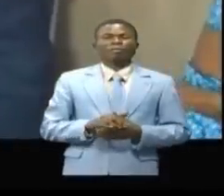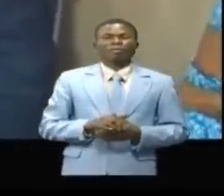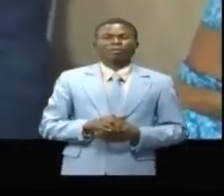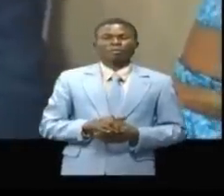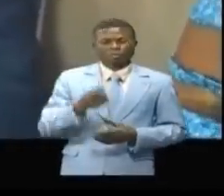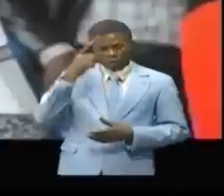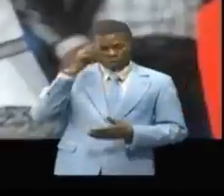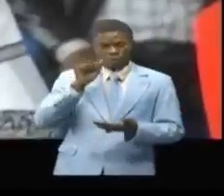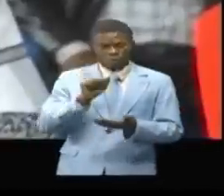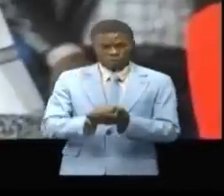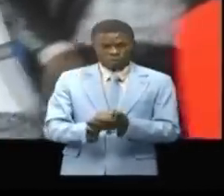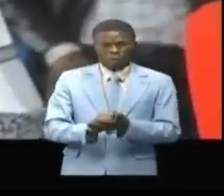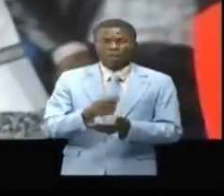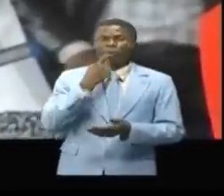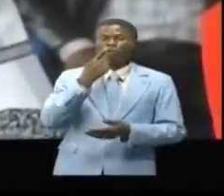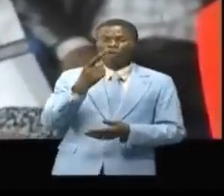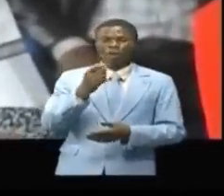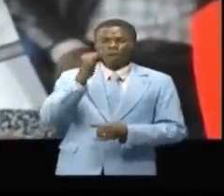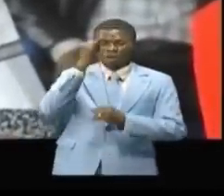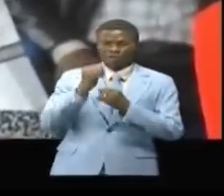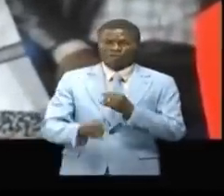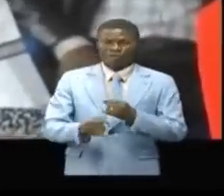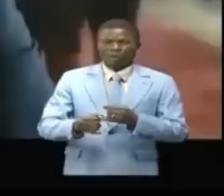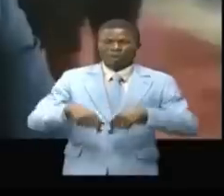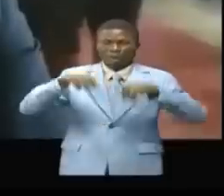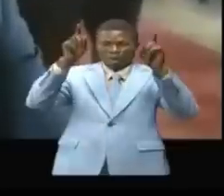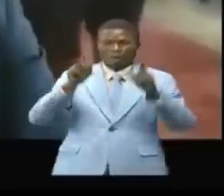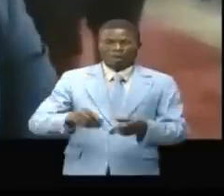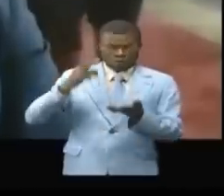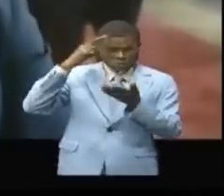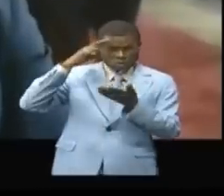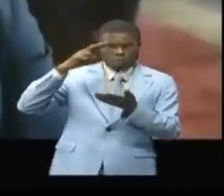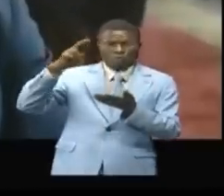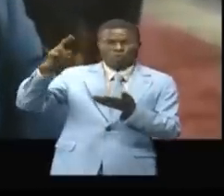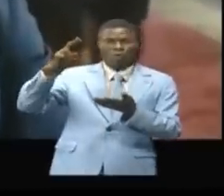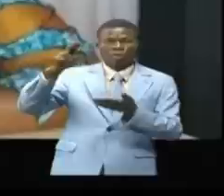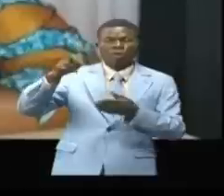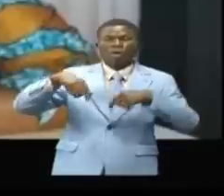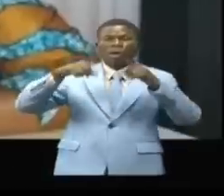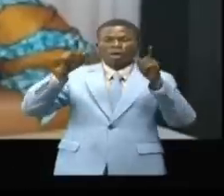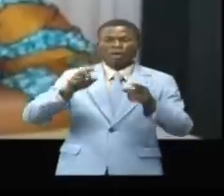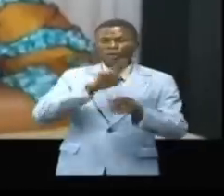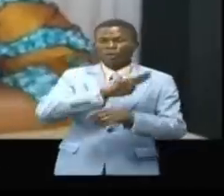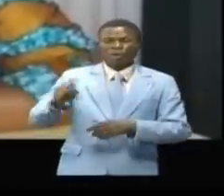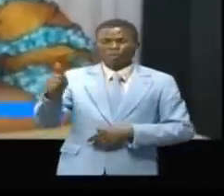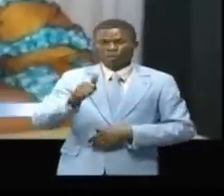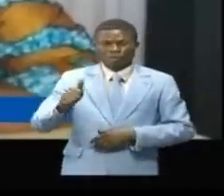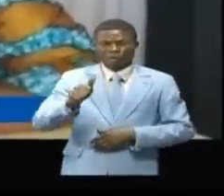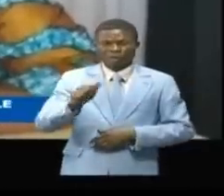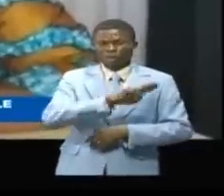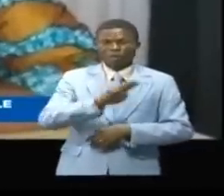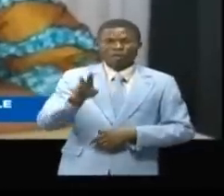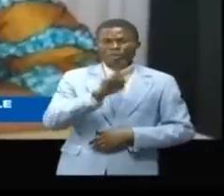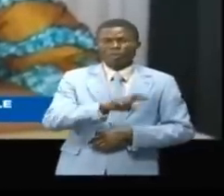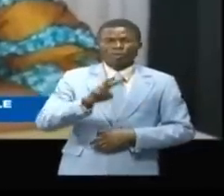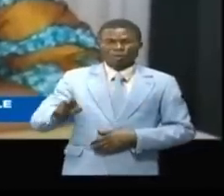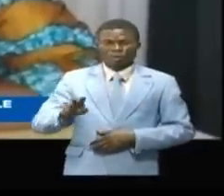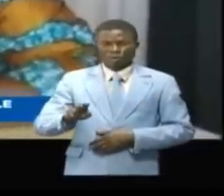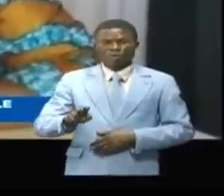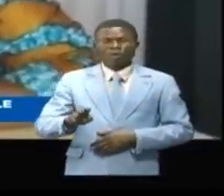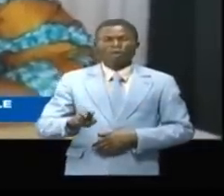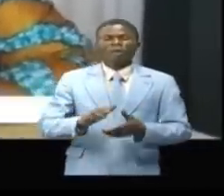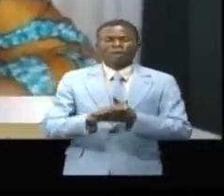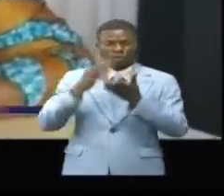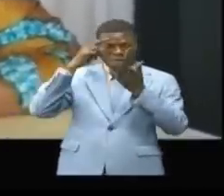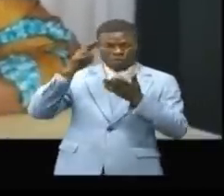Sur ces mots, je déclare close les manifestations marquant la fin du deuxième semestre